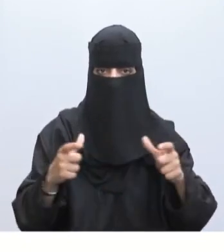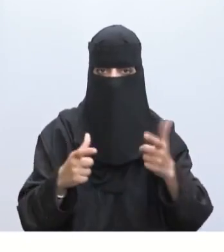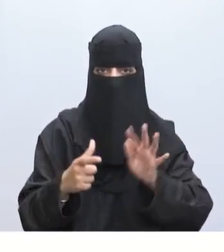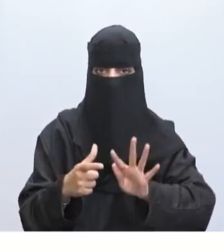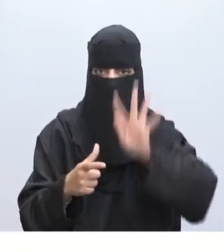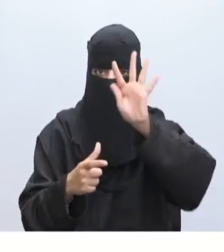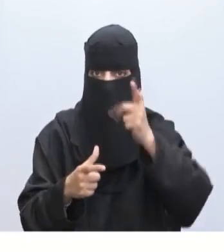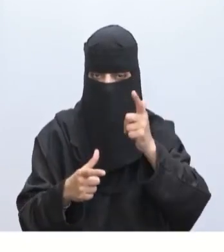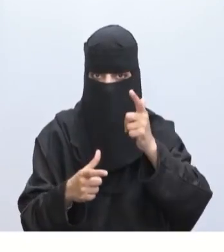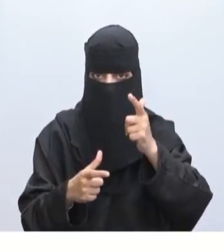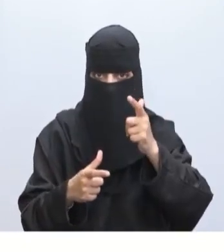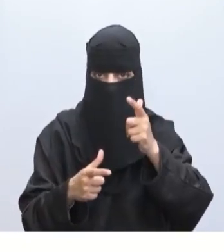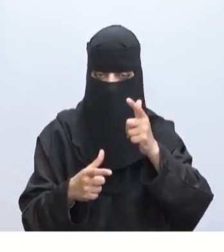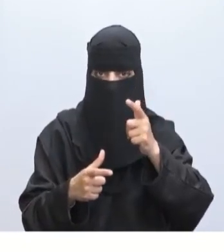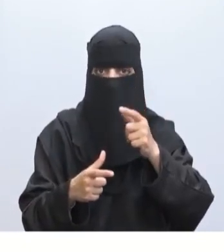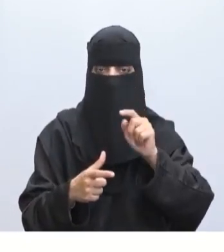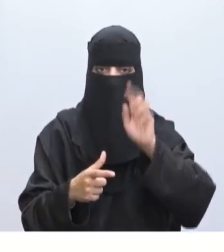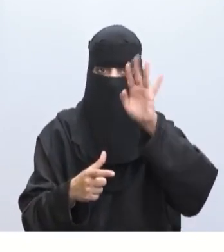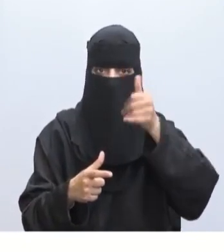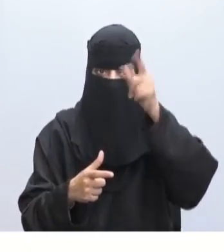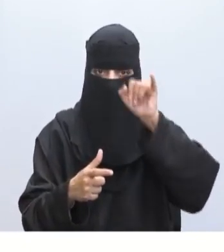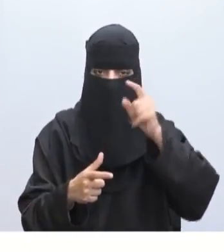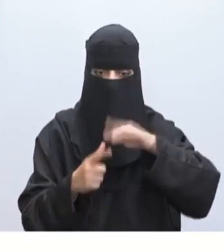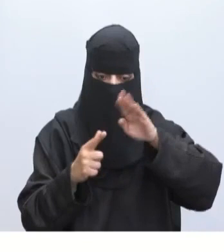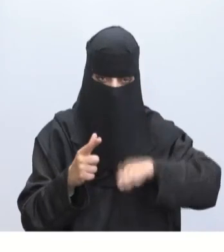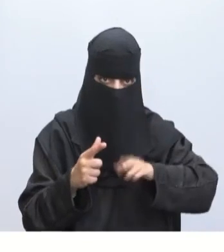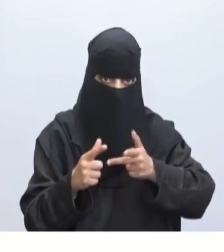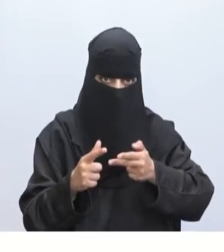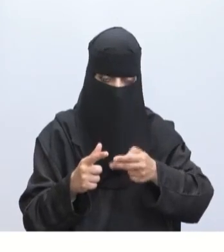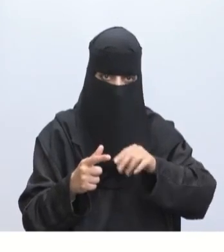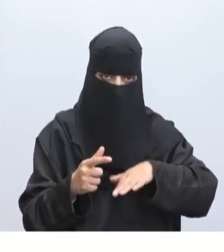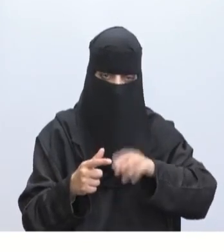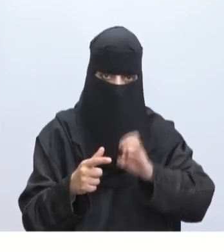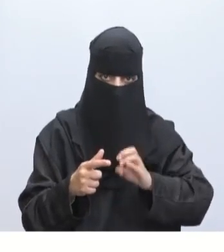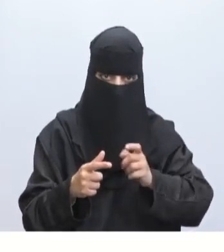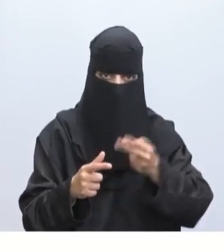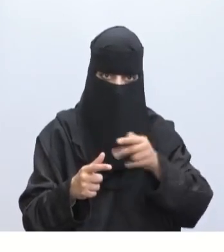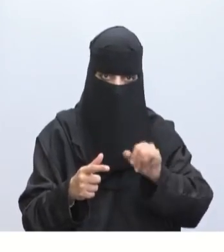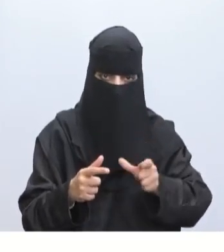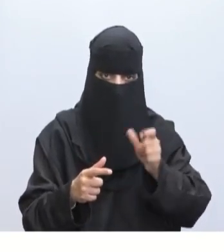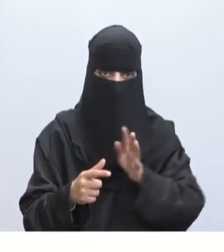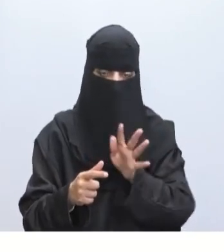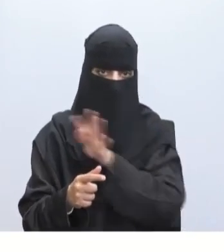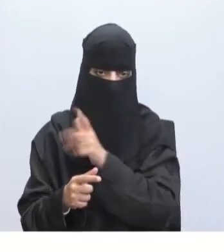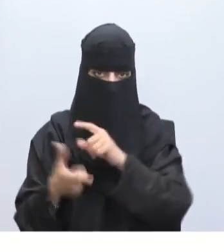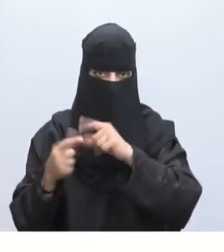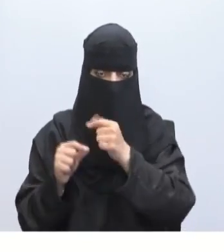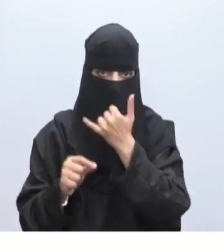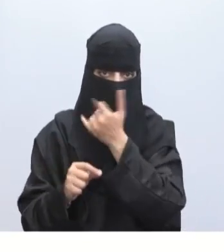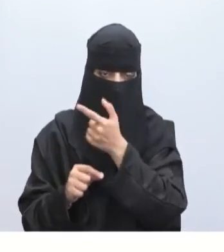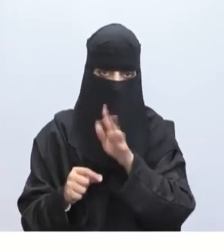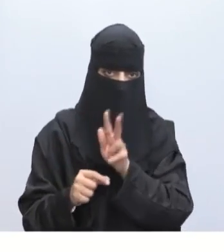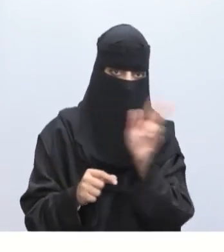الى الشمال تقريبا الى الشام والى الجنوب ممتازين عمان وشرقا الخليج العربي